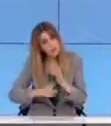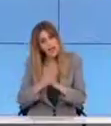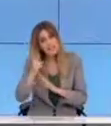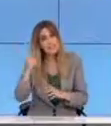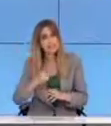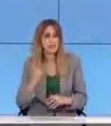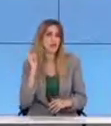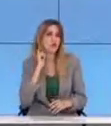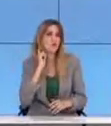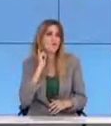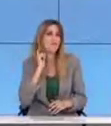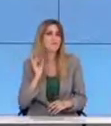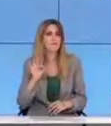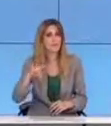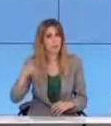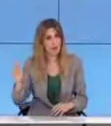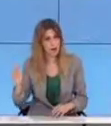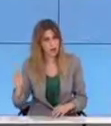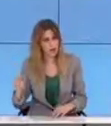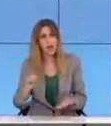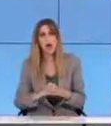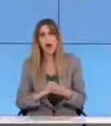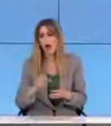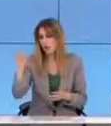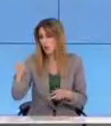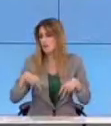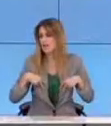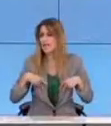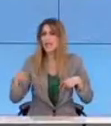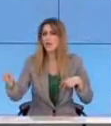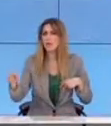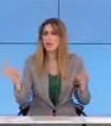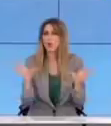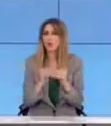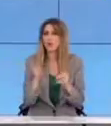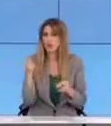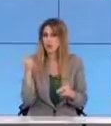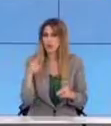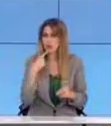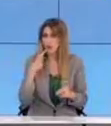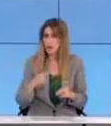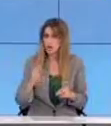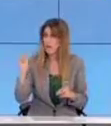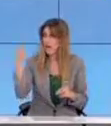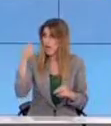Μειώσαμε, όπως αναφέρθηκε και από τον Υπουργό, το φόρο προστιθέμενης αξίας στην ενέργεια, στον